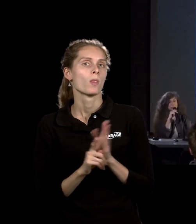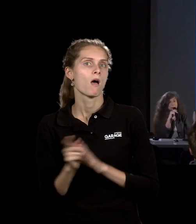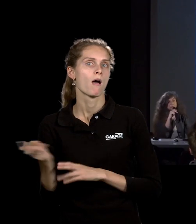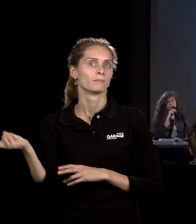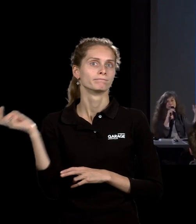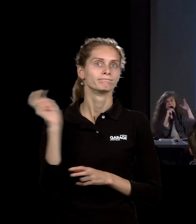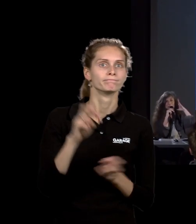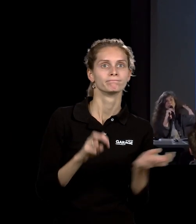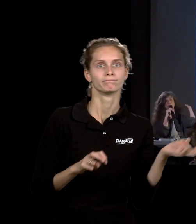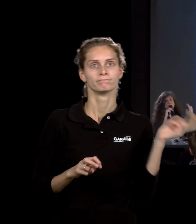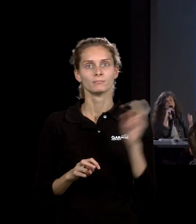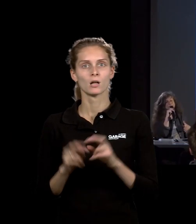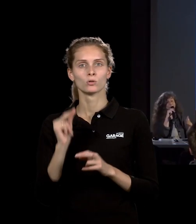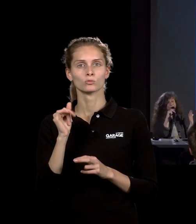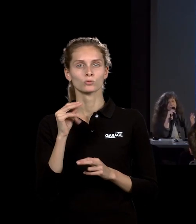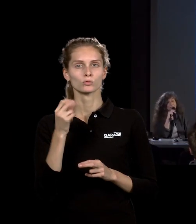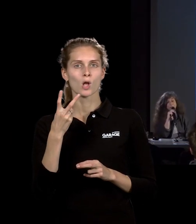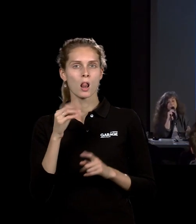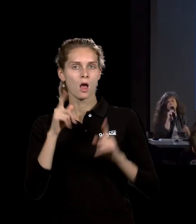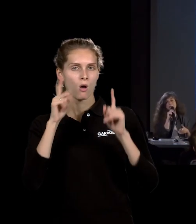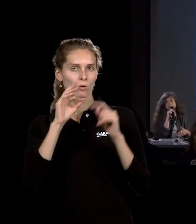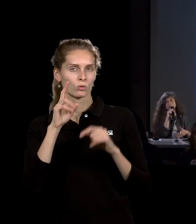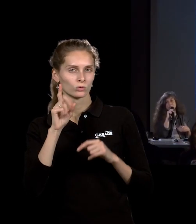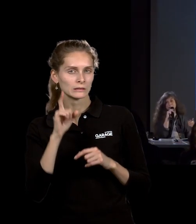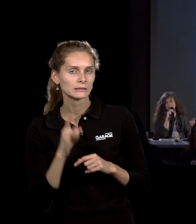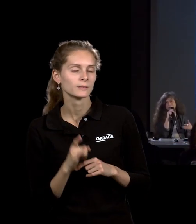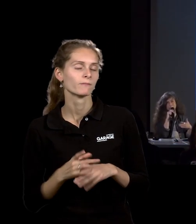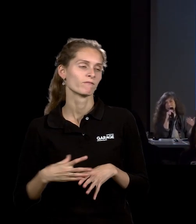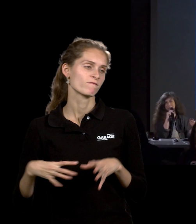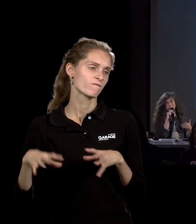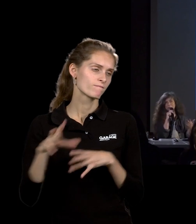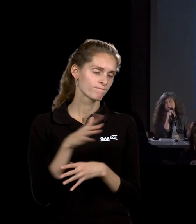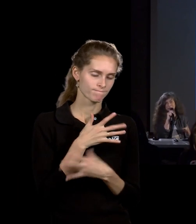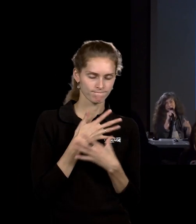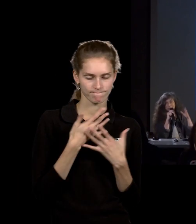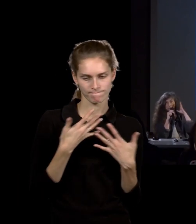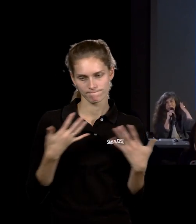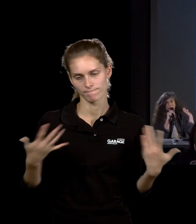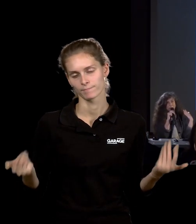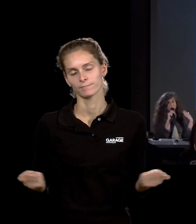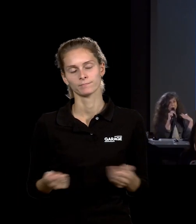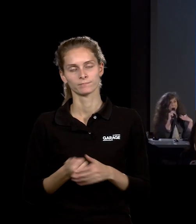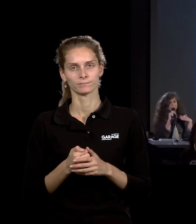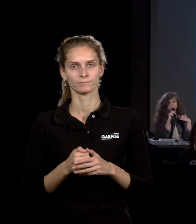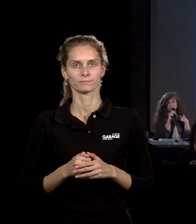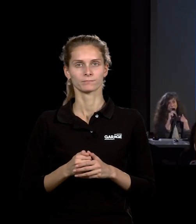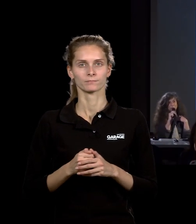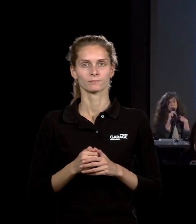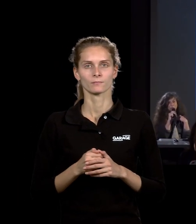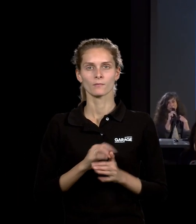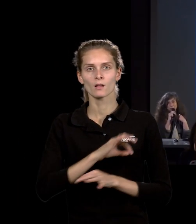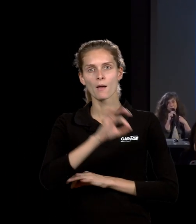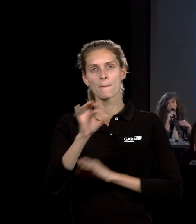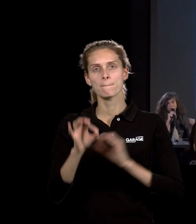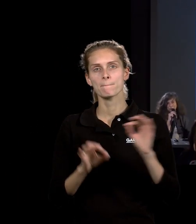про это японская из этой же серии работа, которая абсолютно там перевернула сознание публики. Я думаю, что она перевернула,